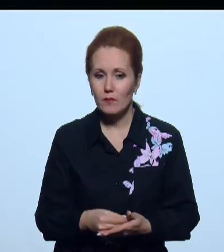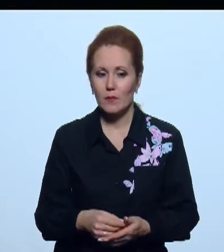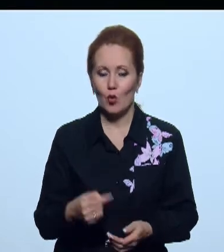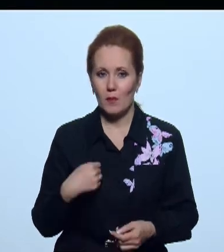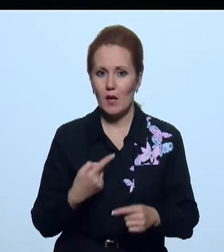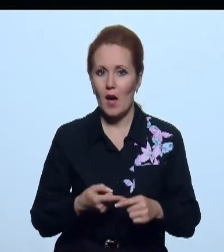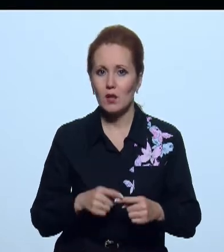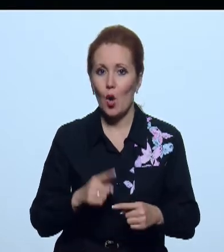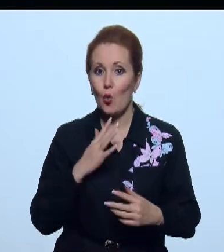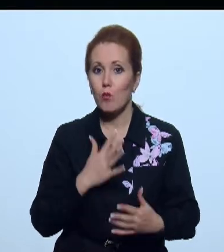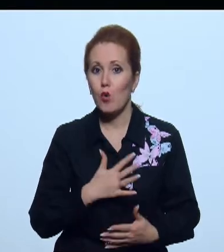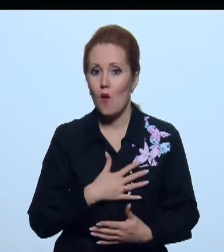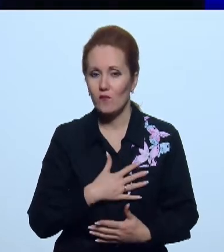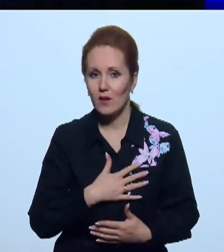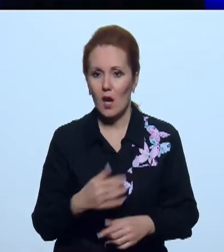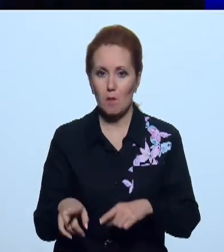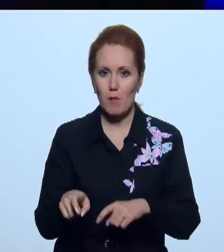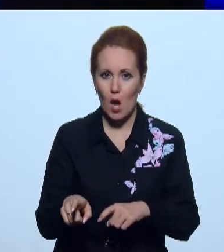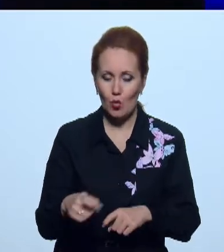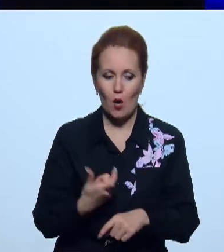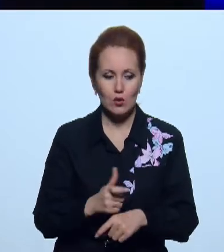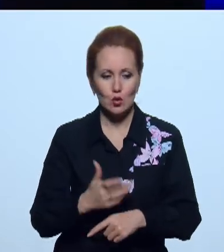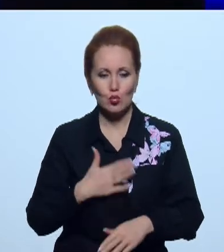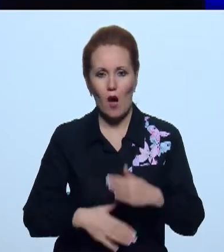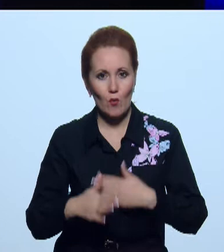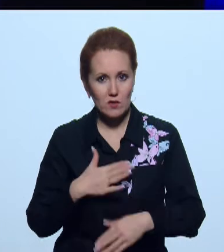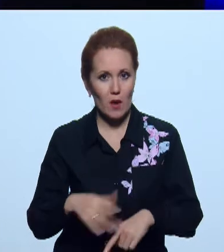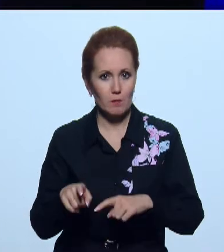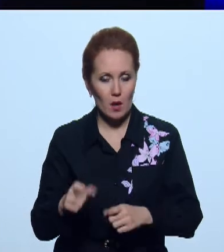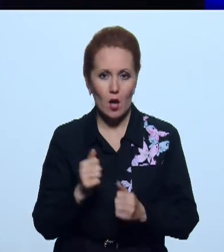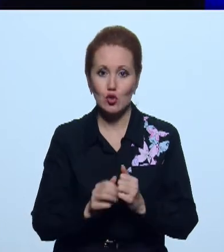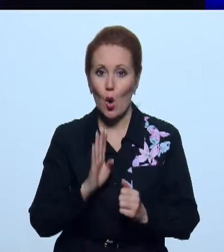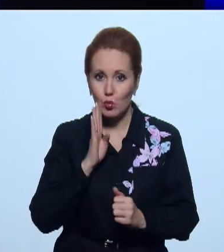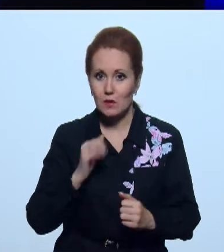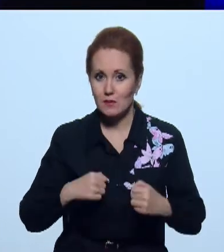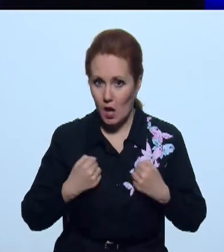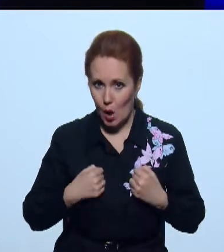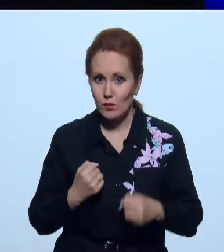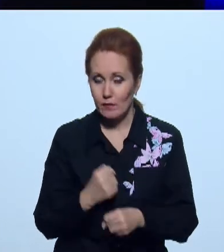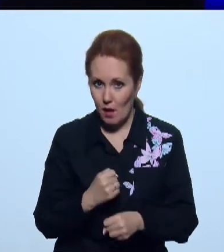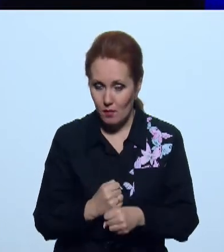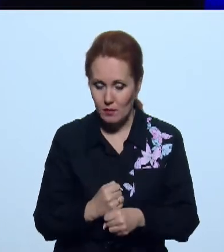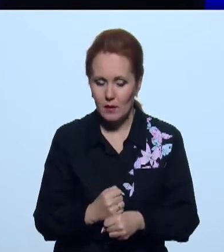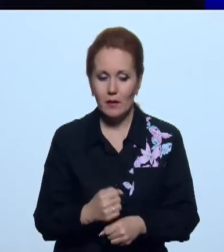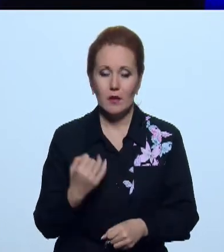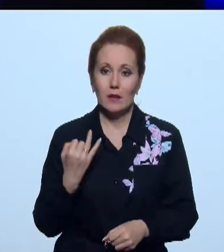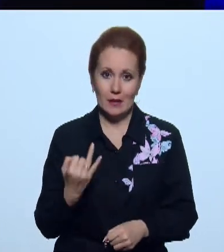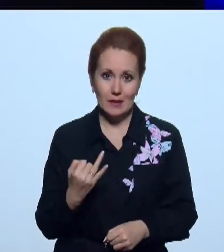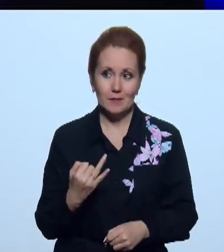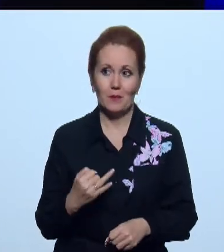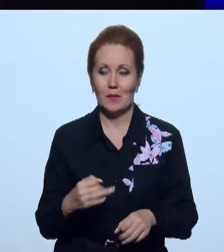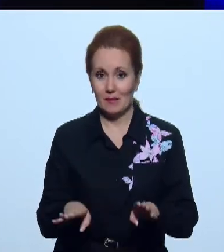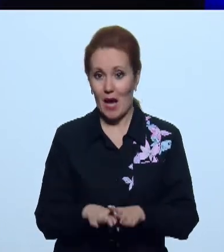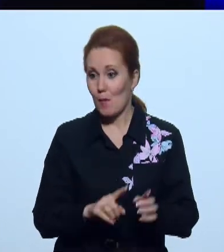эта любовь действительно и к бегу, я очень с удовольствием бегаю, каждое утро стараюсь это делать. И таким образом